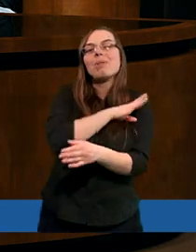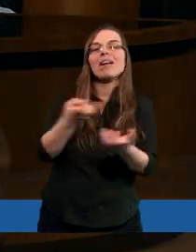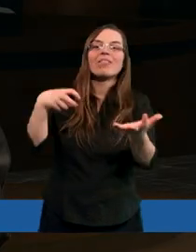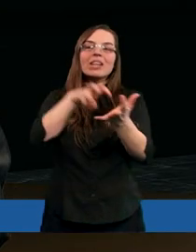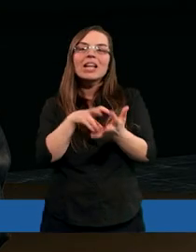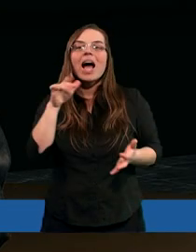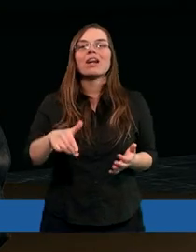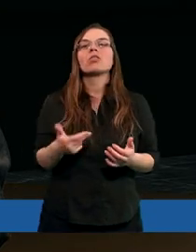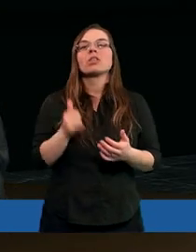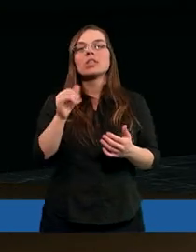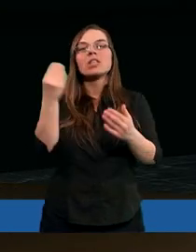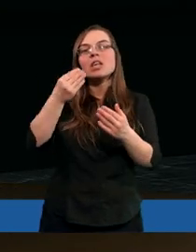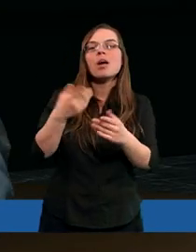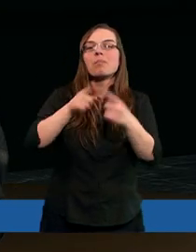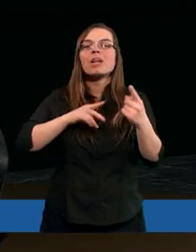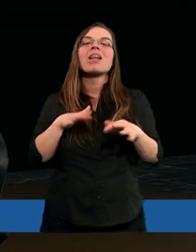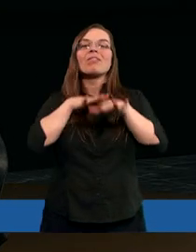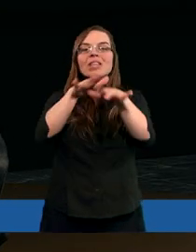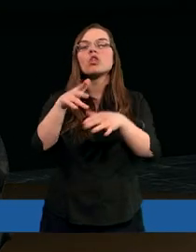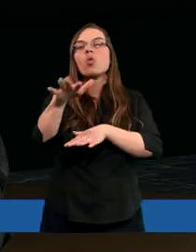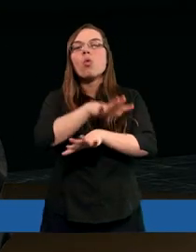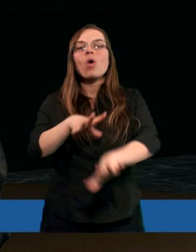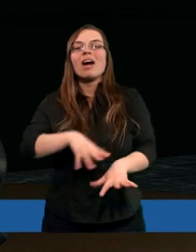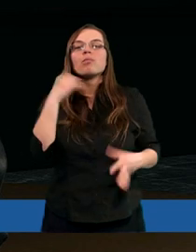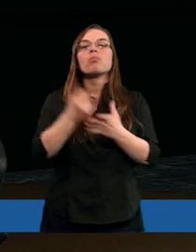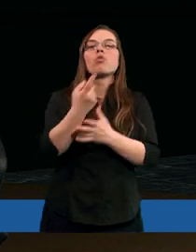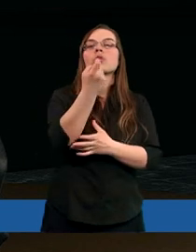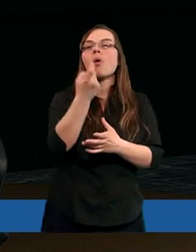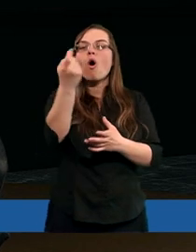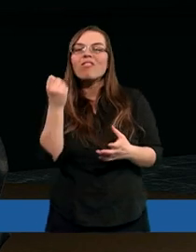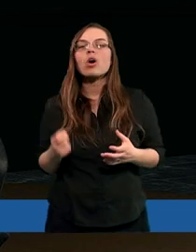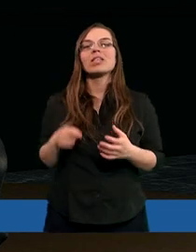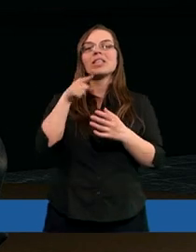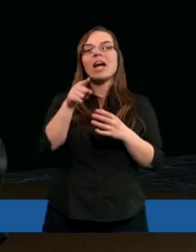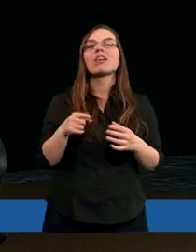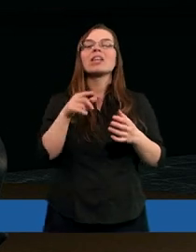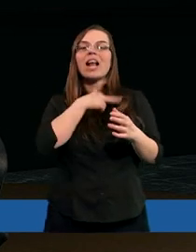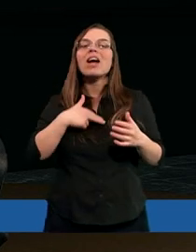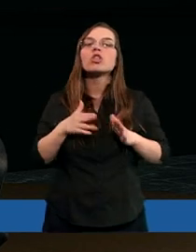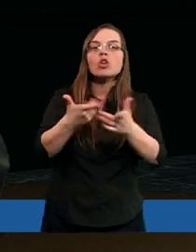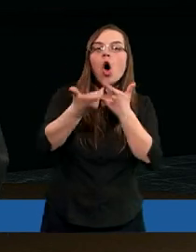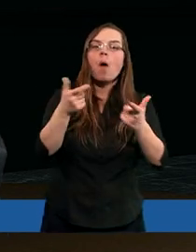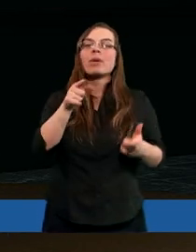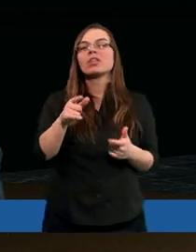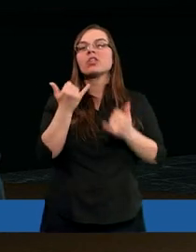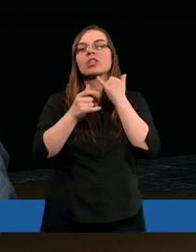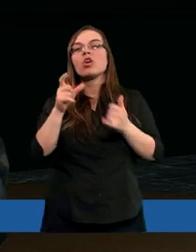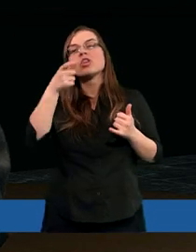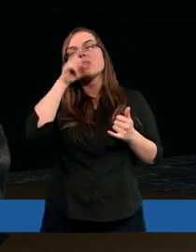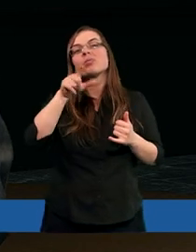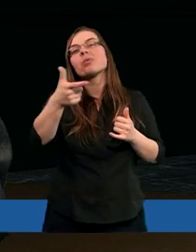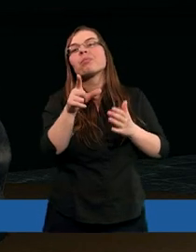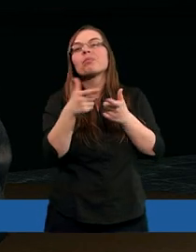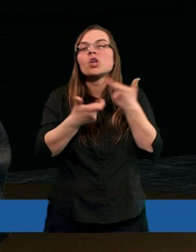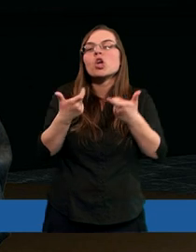wylaniu, jeszcze przed wylaniem Ducha Świętego i mówi, że musimy powołać, jeszcze uzupełnić nasze grono. Jak gdyby znowu Piotr jest tym,